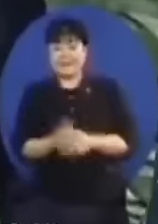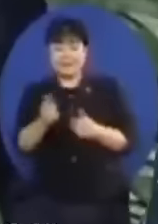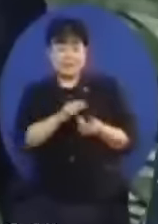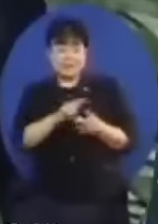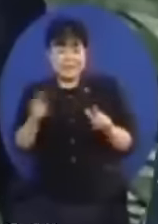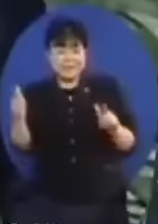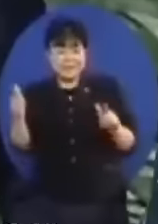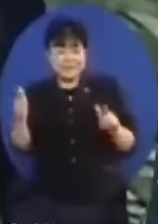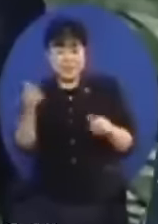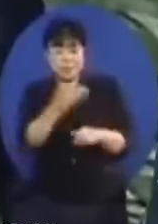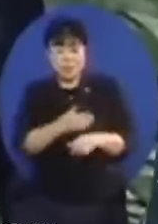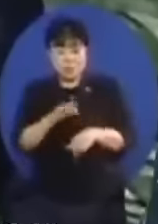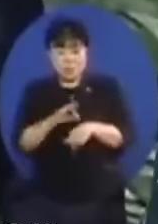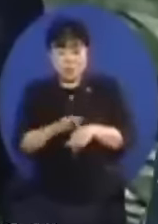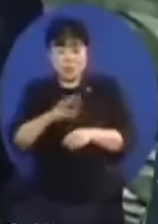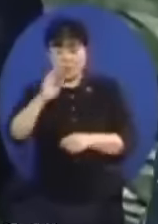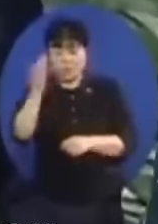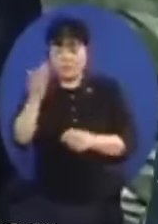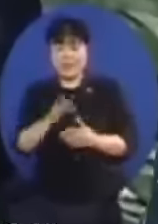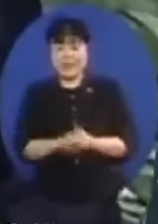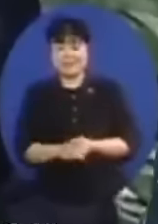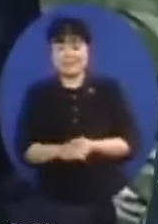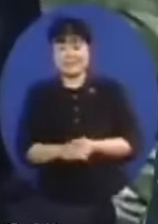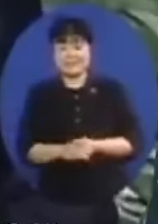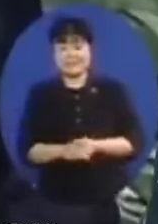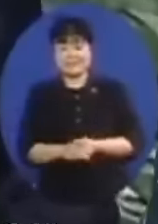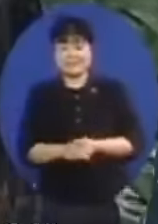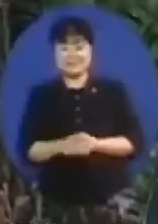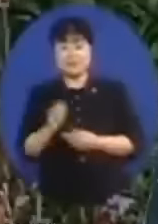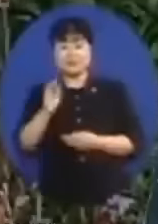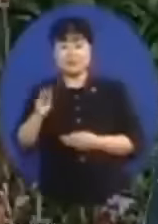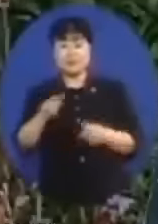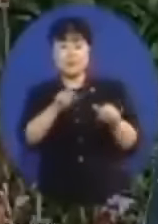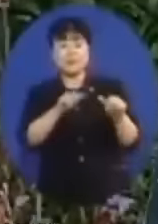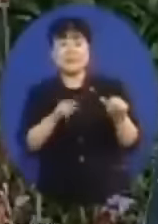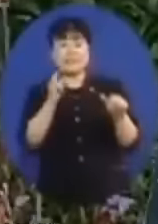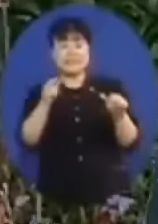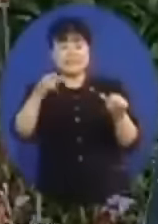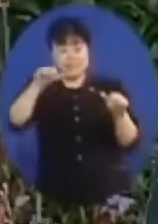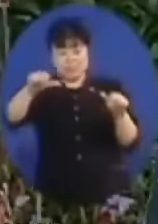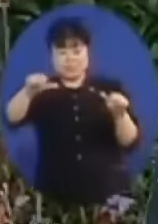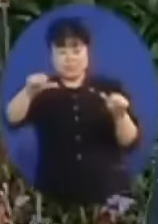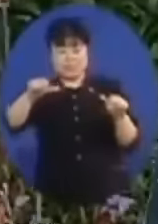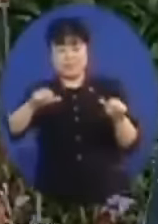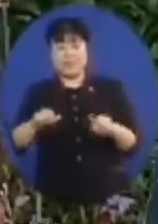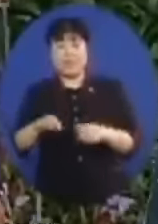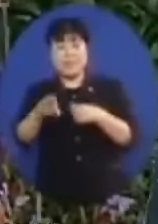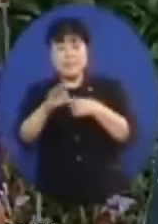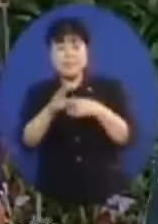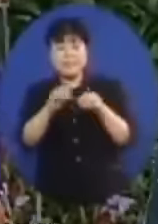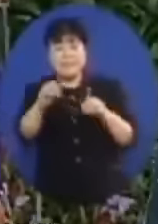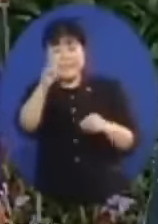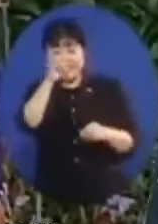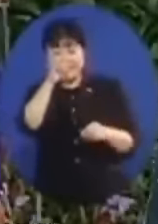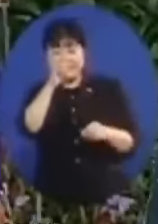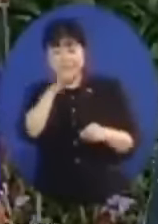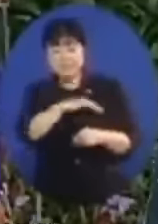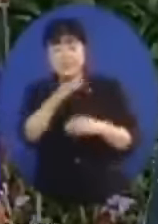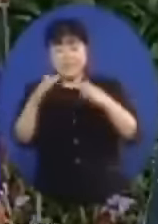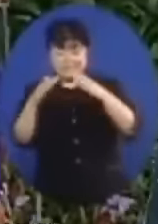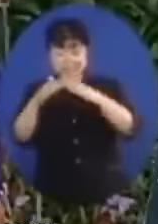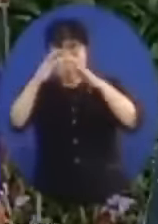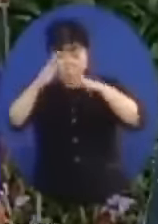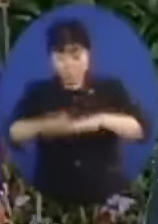죽는 육체가 되는 것입니다. 고린도후서 5장 1절로 5절에 만일 땅에 있는 우리의